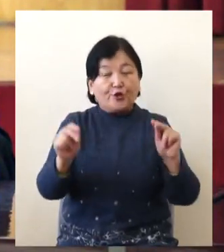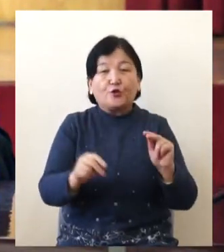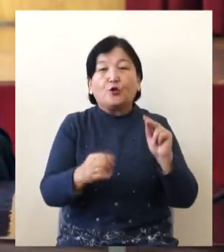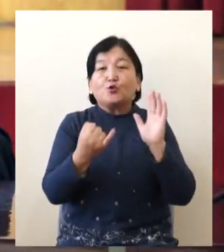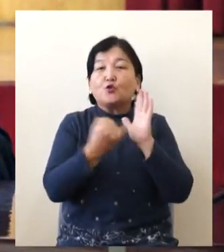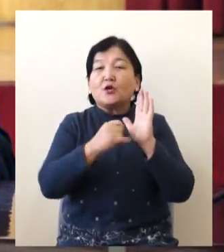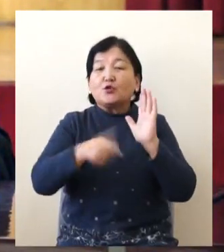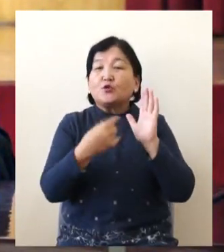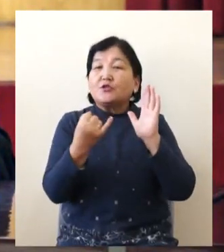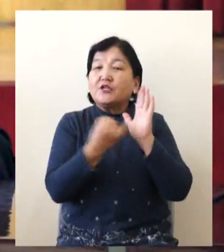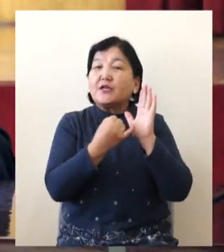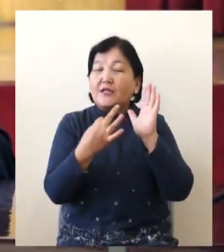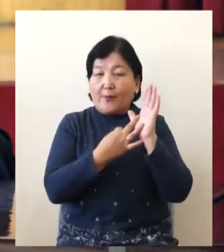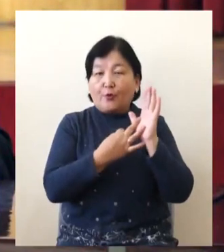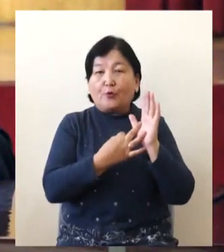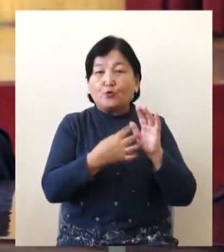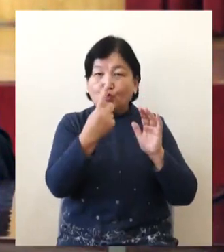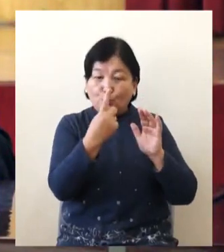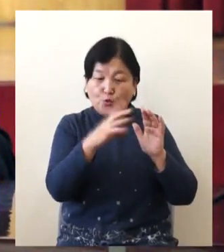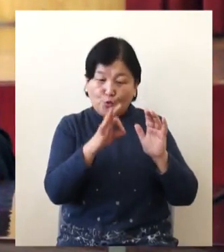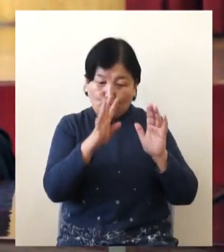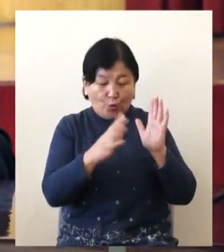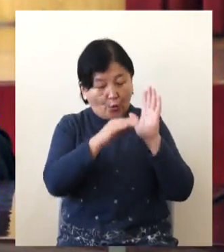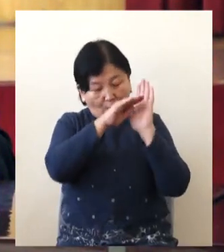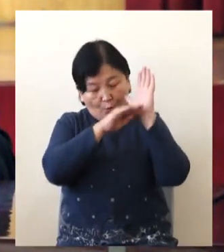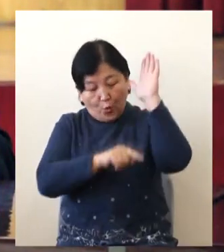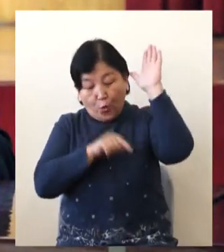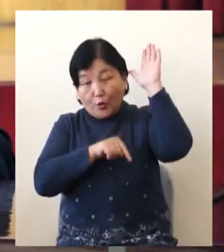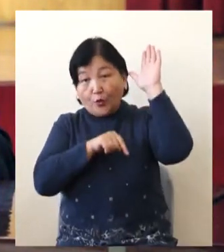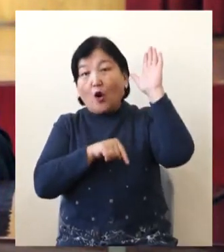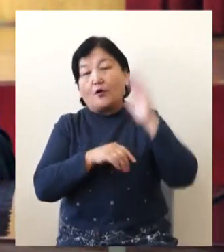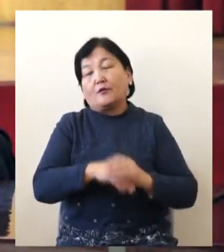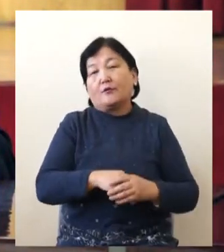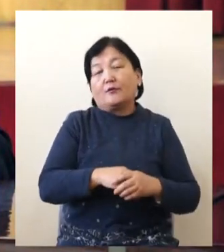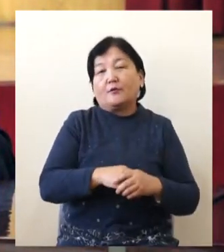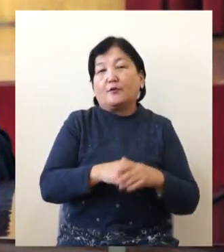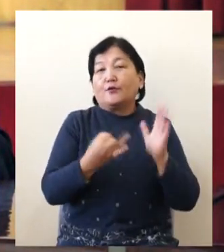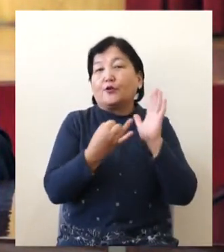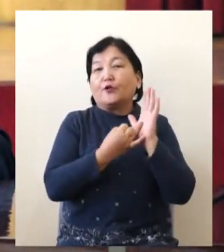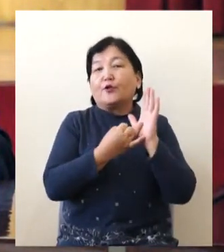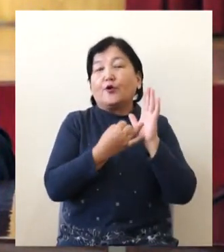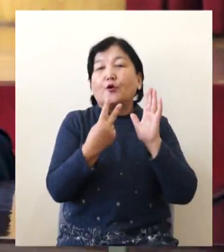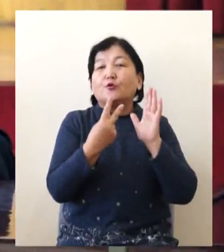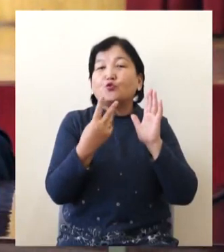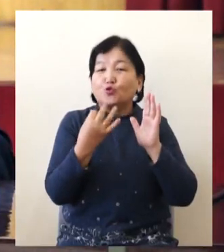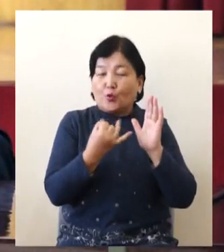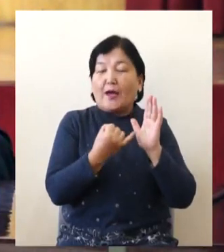6.68 104 дугаар байна. 5 дугаарт төрийн зохицуулалт 7.26 70 дугаар